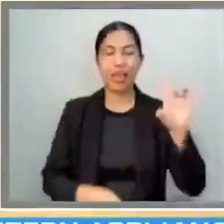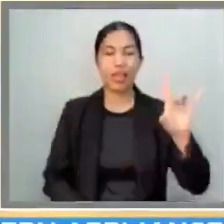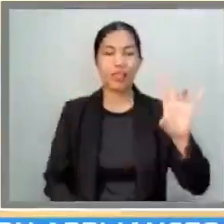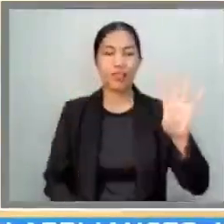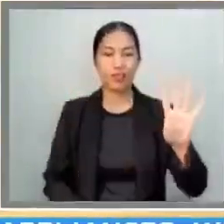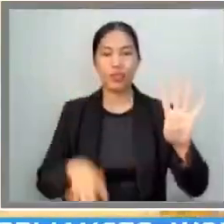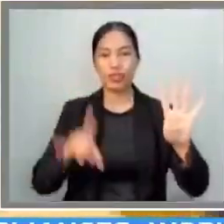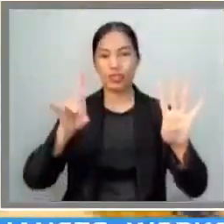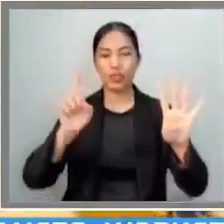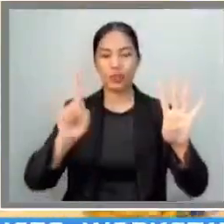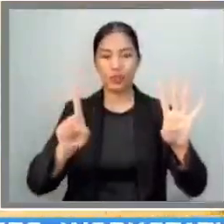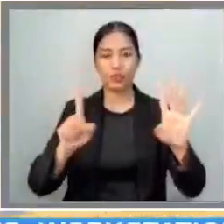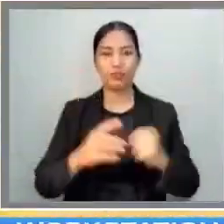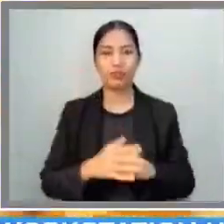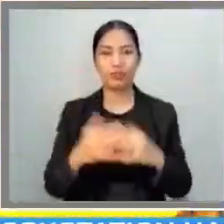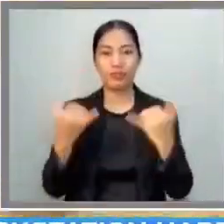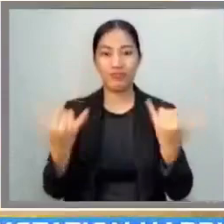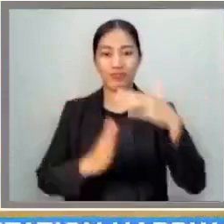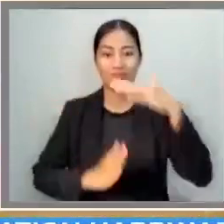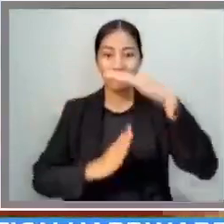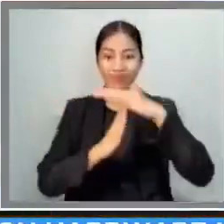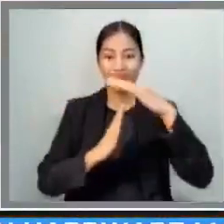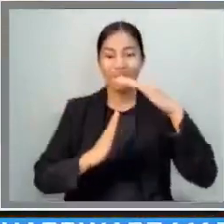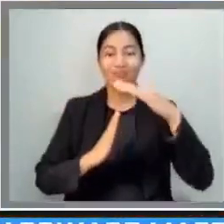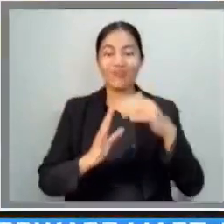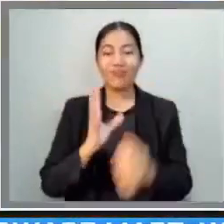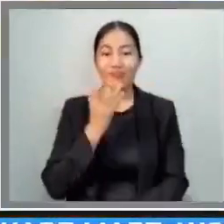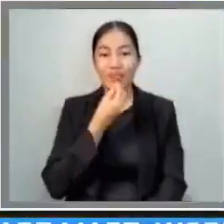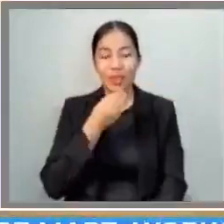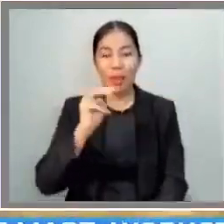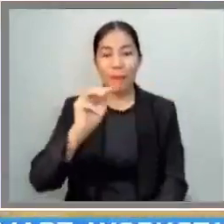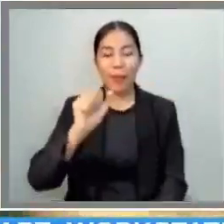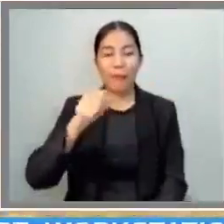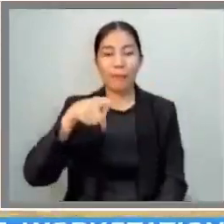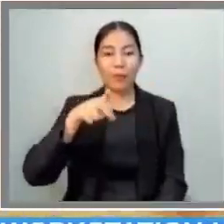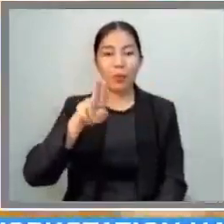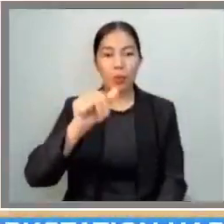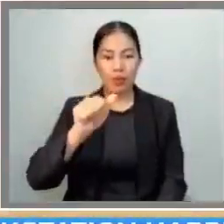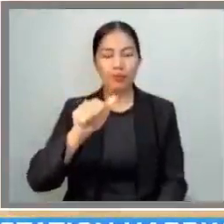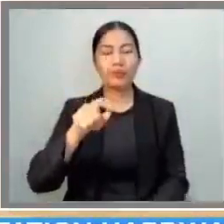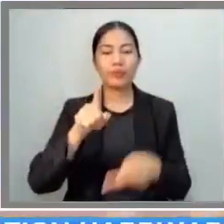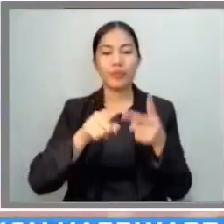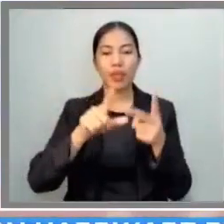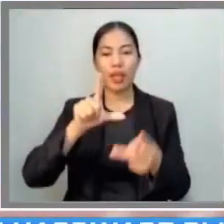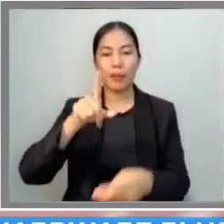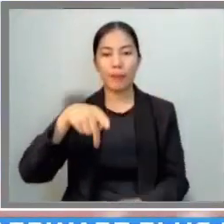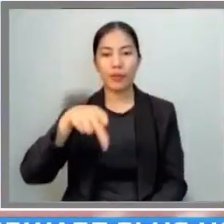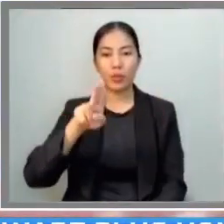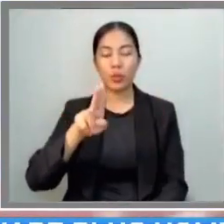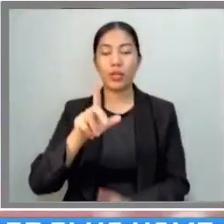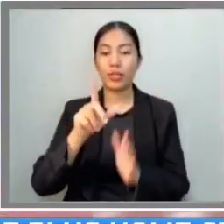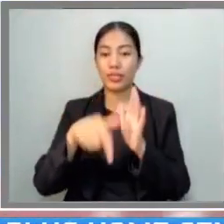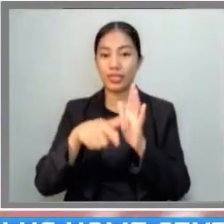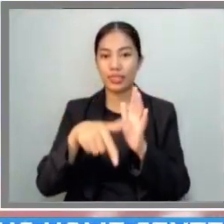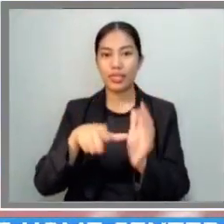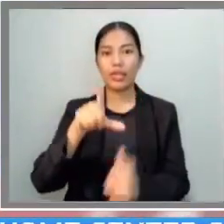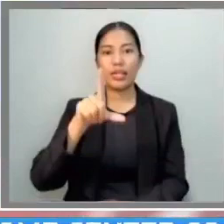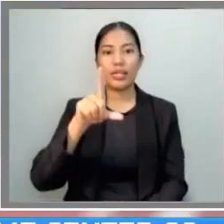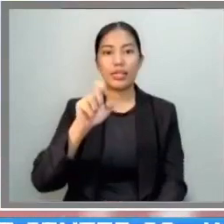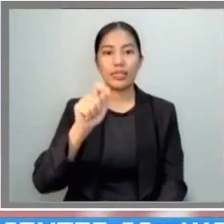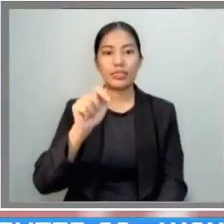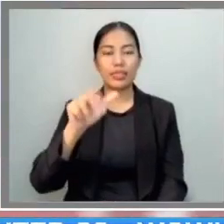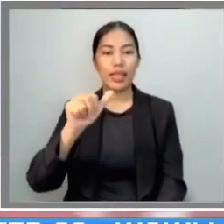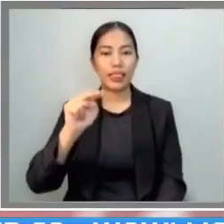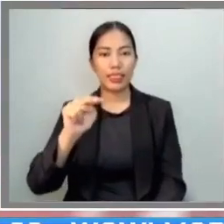spot ng team standings ang Mapua at LPU. Mamaya, maghaharap ang Letran Knights at San Sebastian Golden Stags